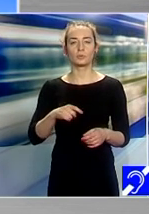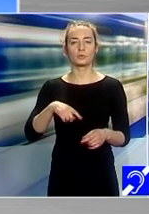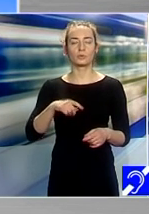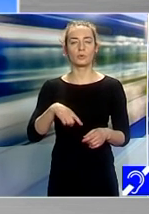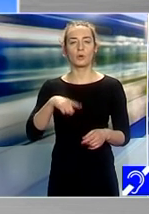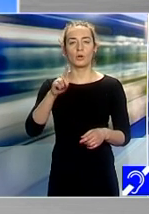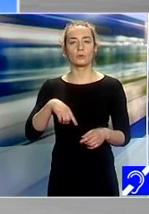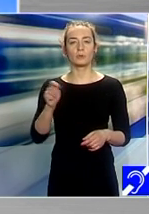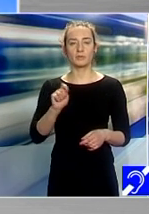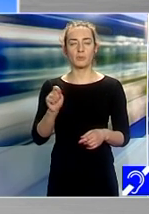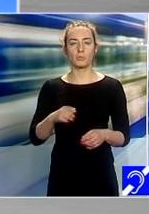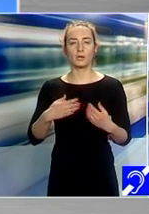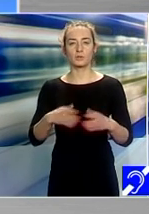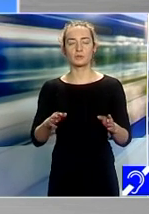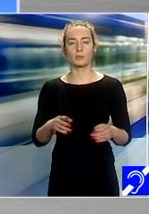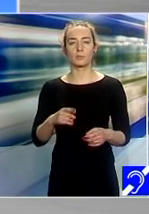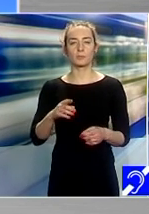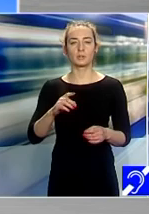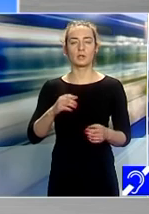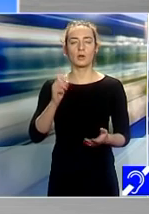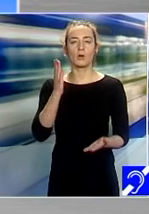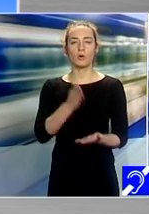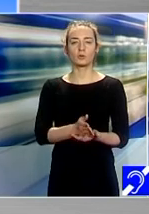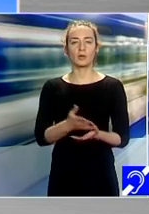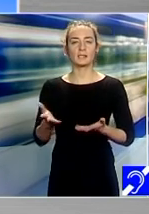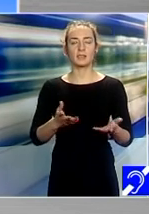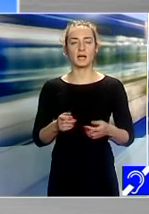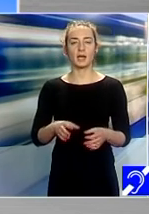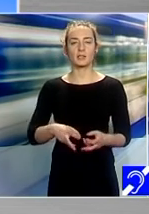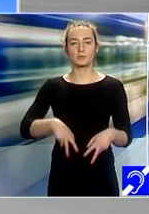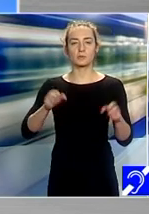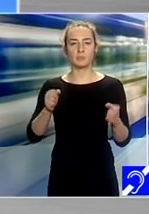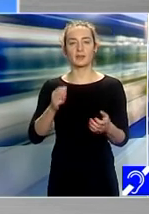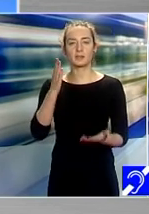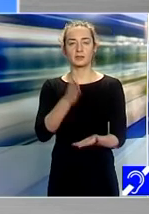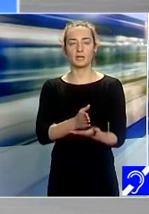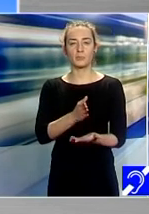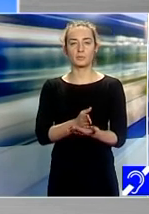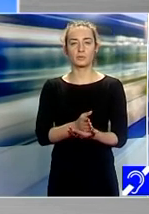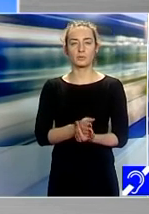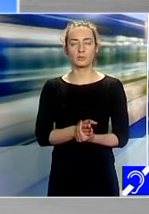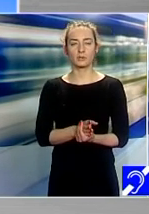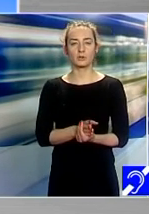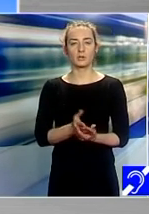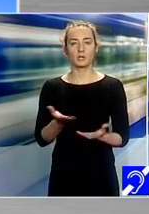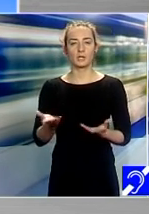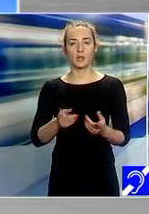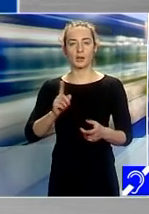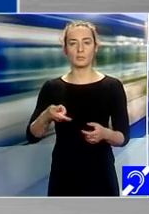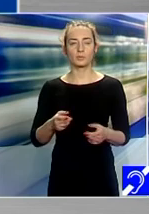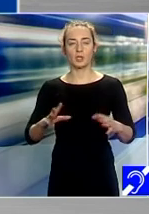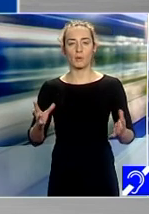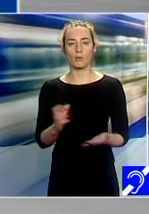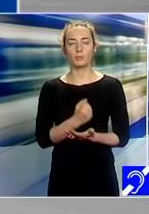vigoare ordonanța care suspendă acele drepturi pe care le puteau obține deținuții,